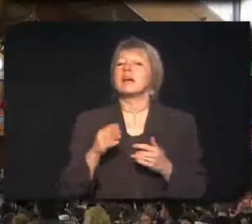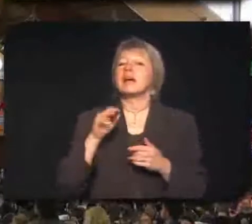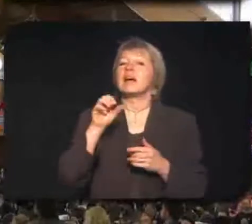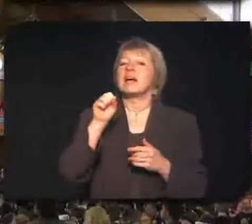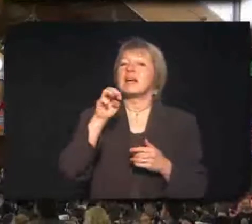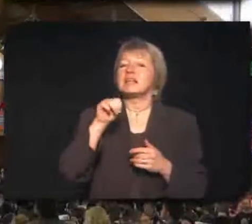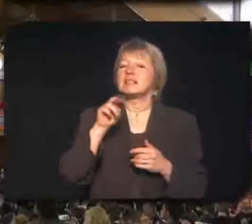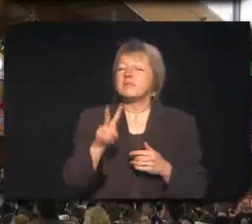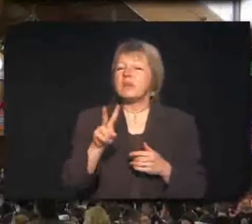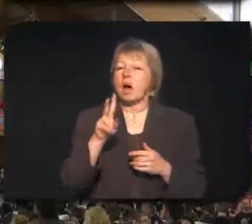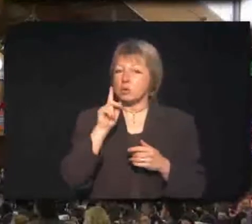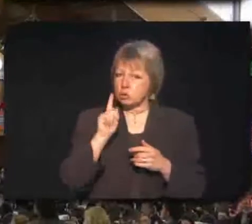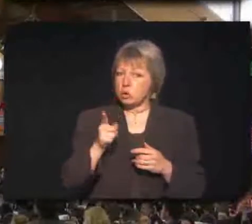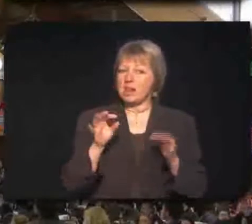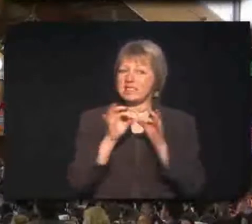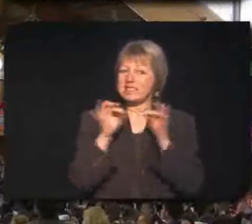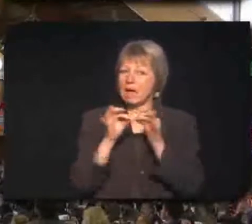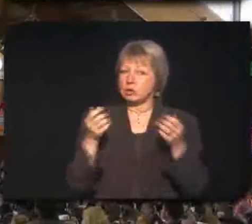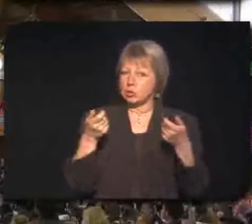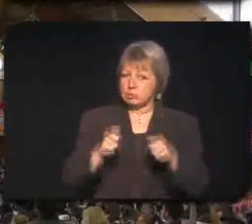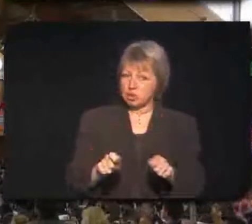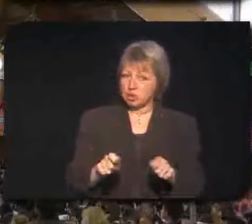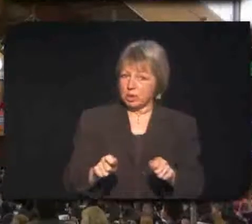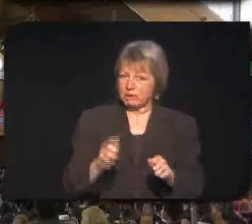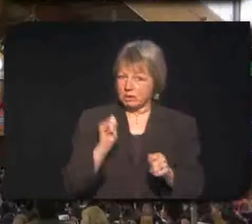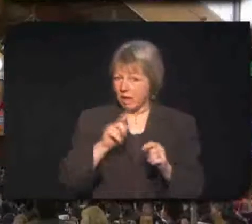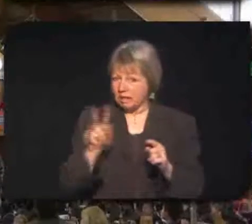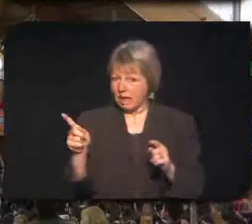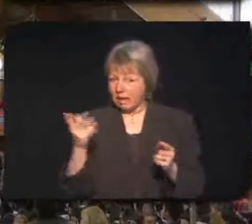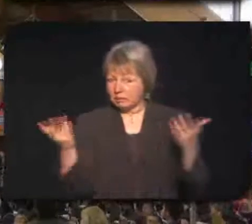SMV beschlüsse über die Satzung getroffen werden ja nein